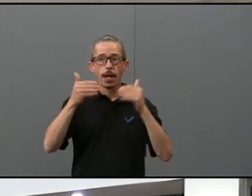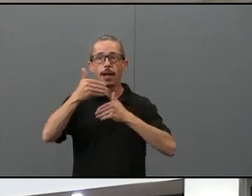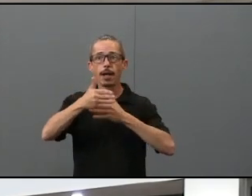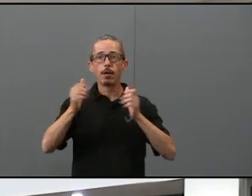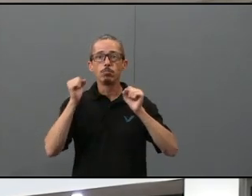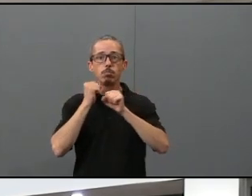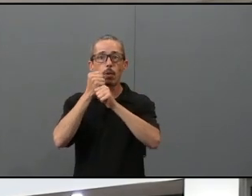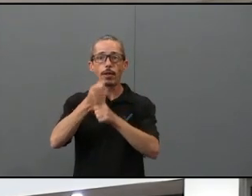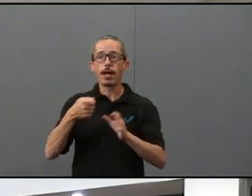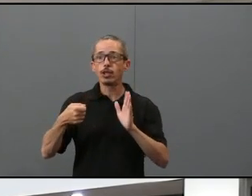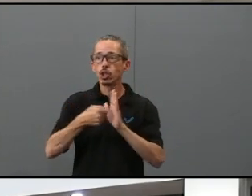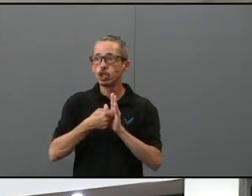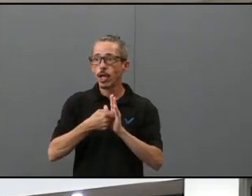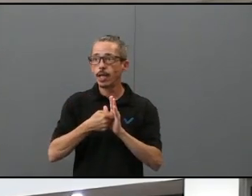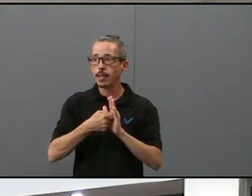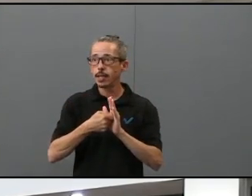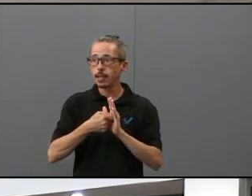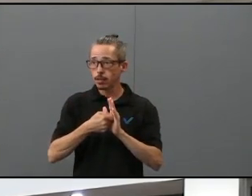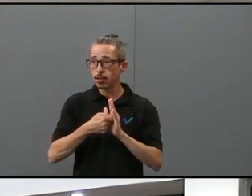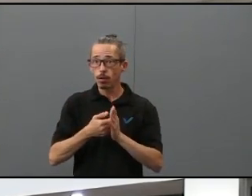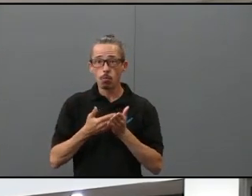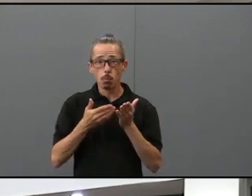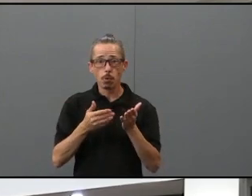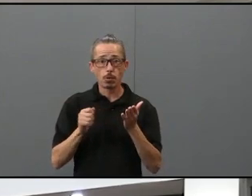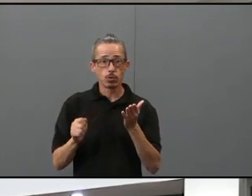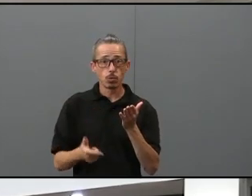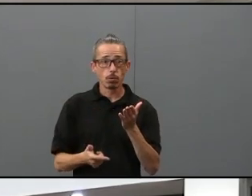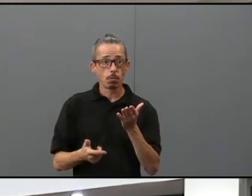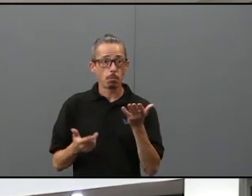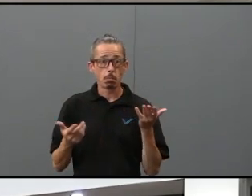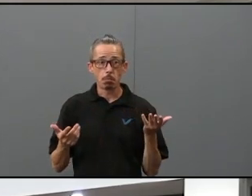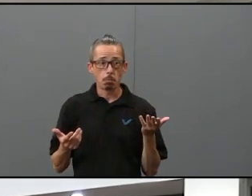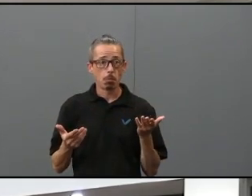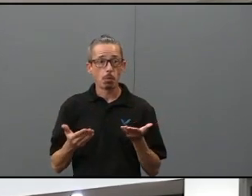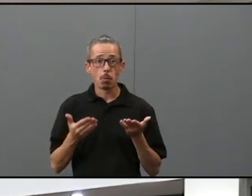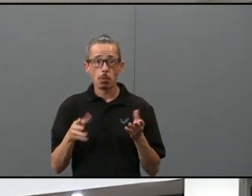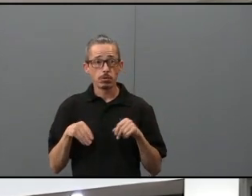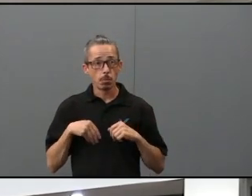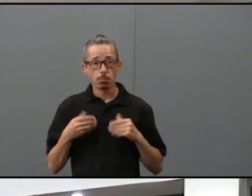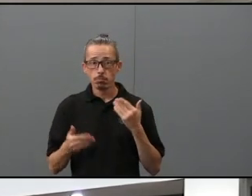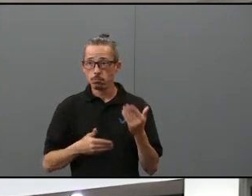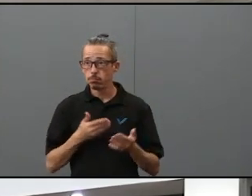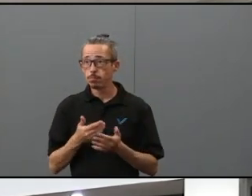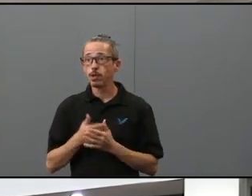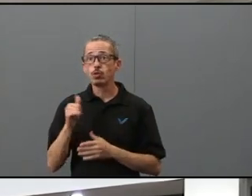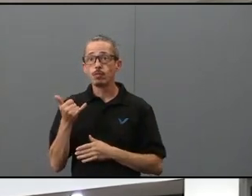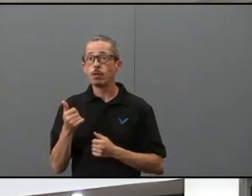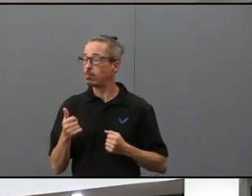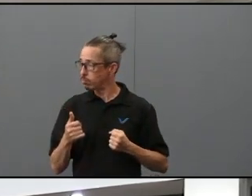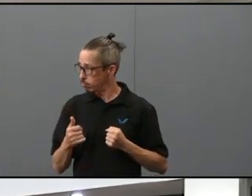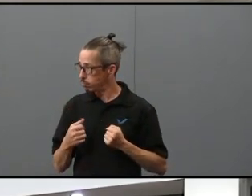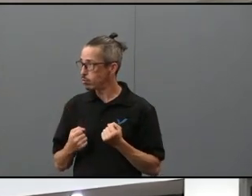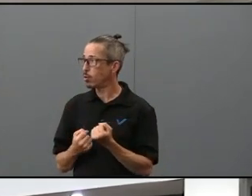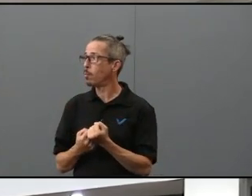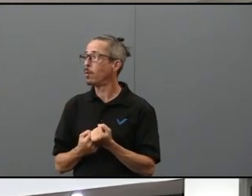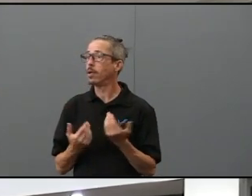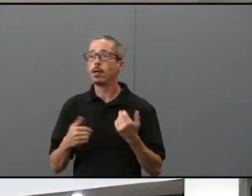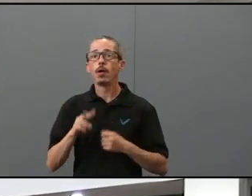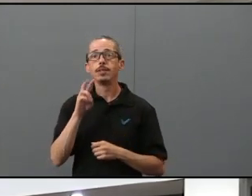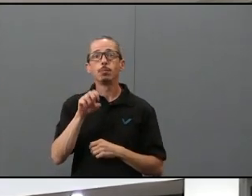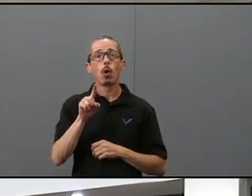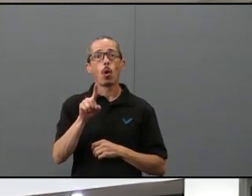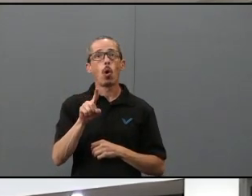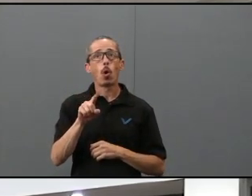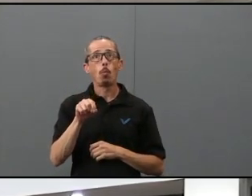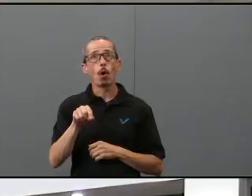électrique non donc un proposeur en appuyage Gendron je propose merci beaucoup je une ferobière j'appuie merci on tombe à